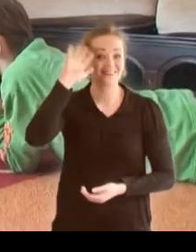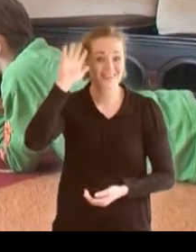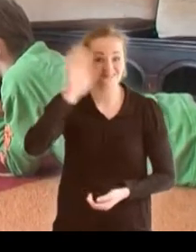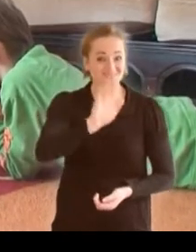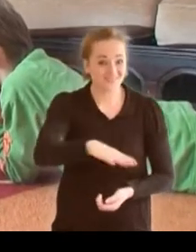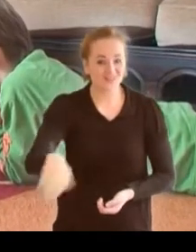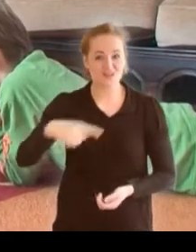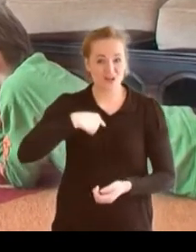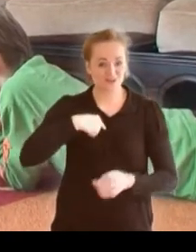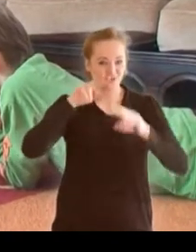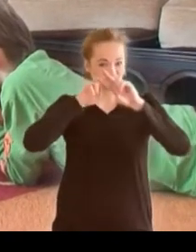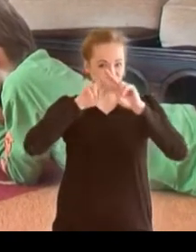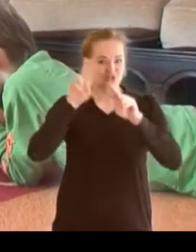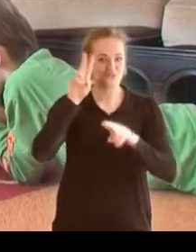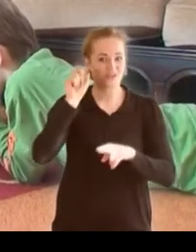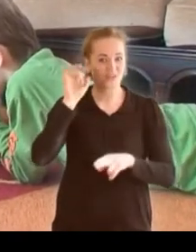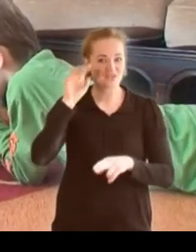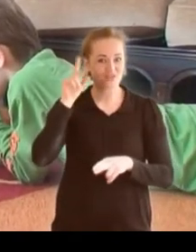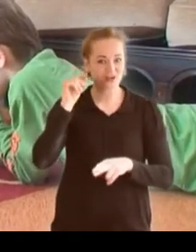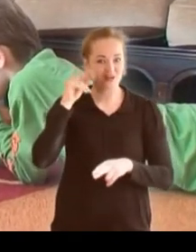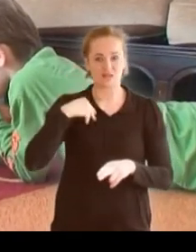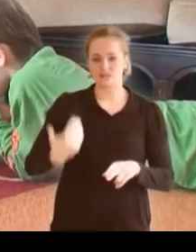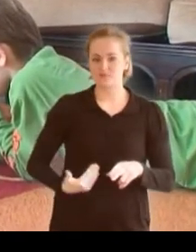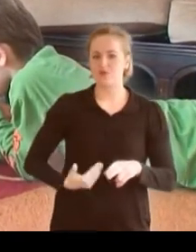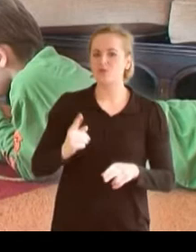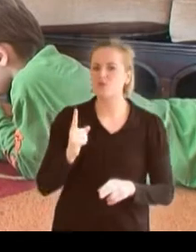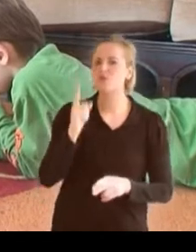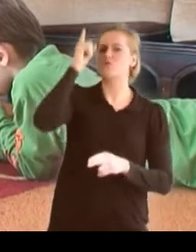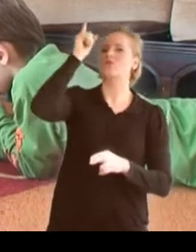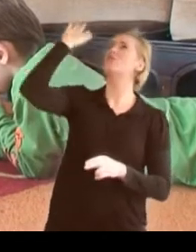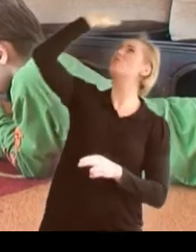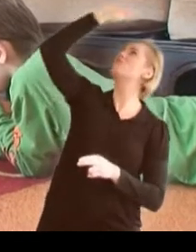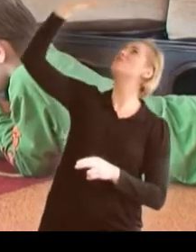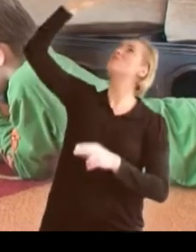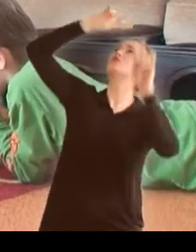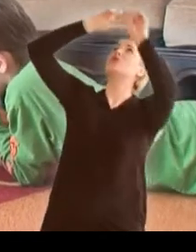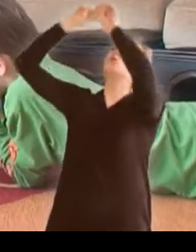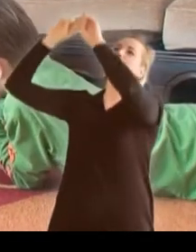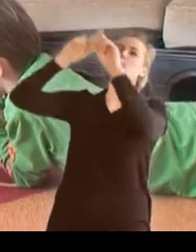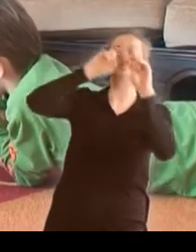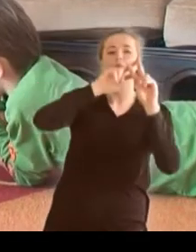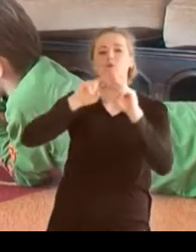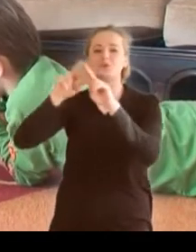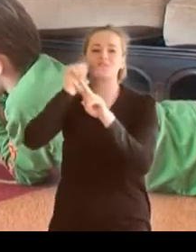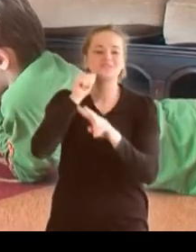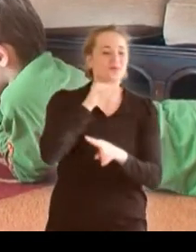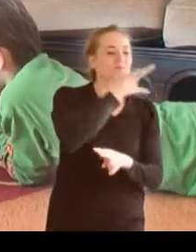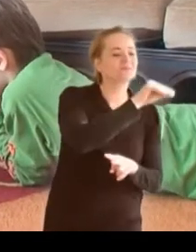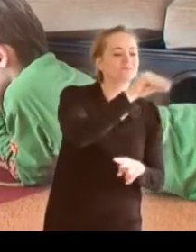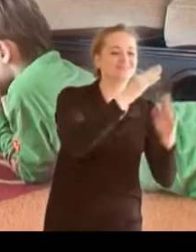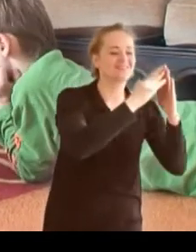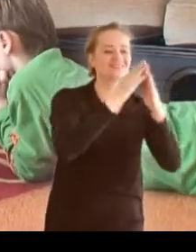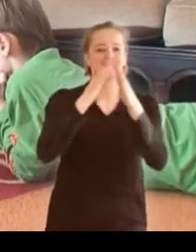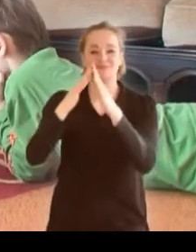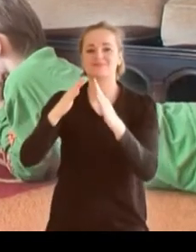Sveiki, vaikai! Aš esu žvaigždelė. Gyvenu aukštai danguje, bet labai dažnai ateinu pas vaikus